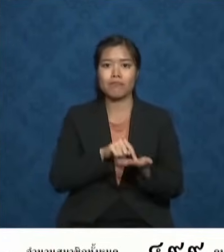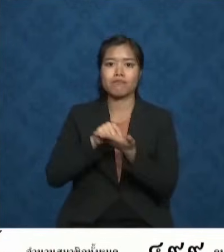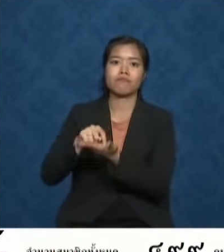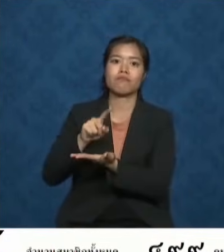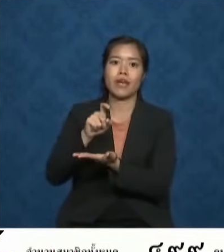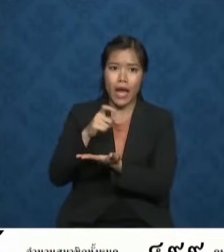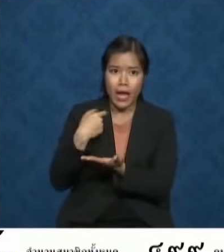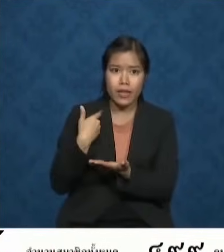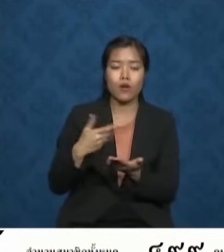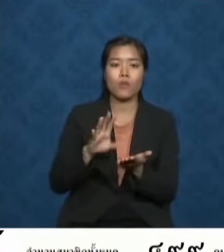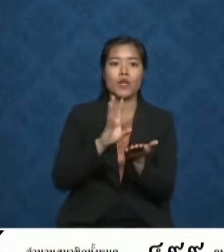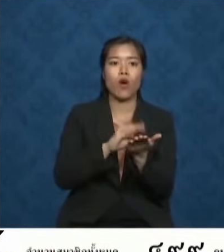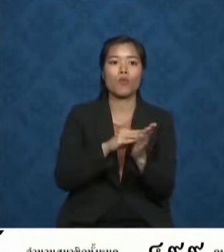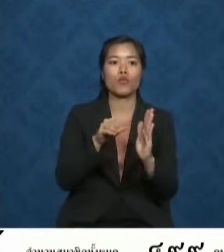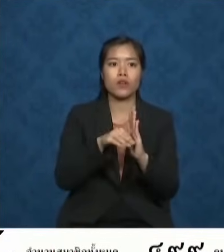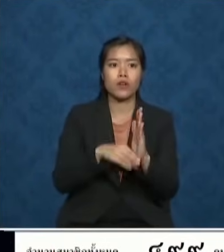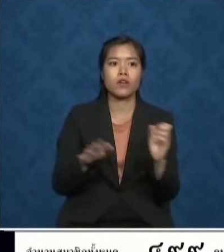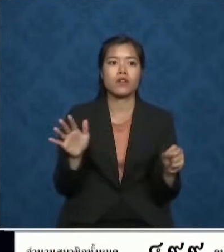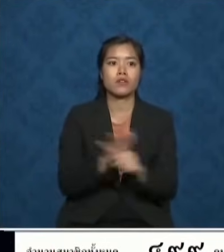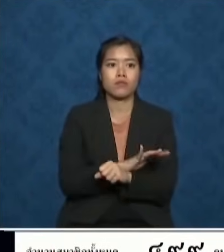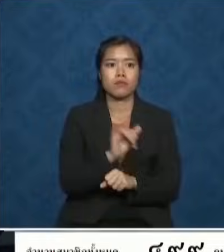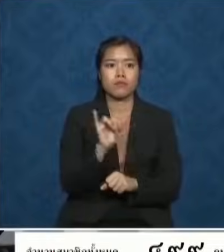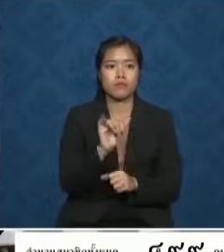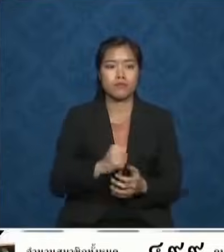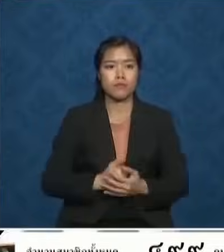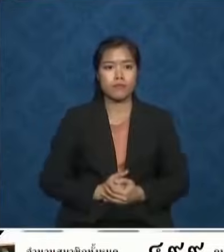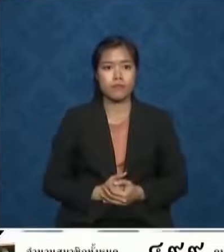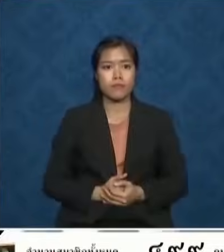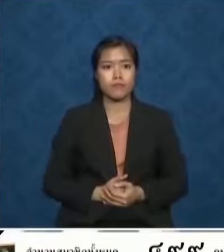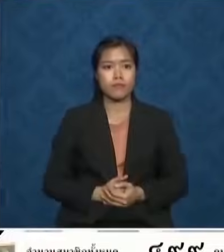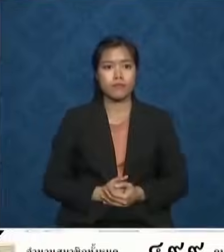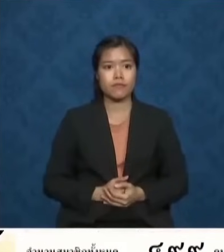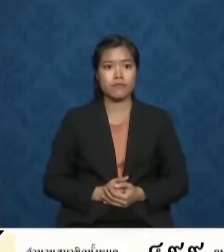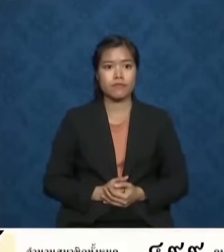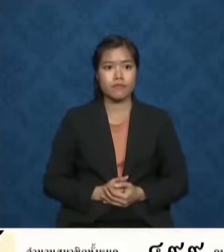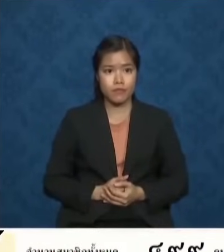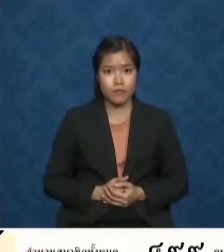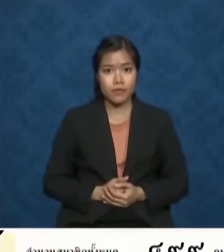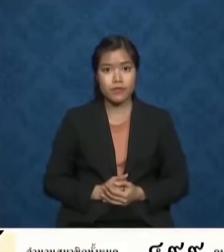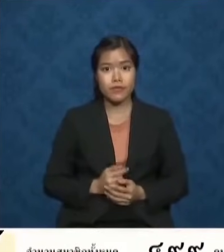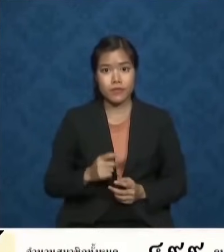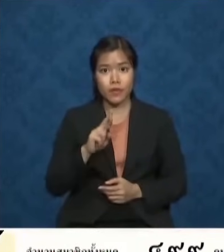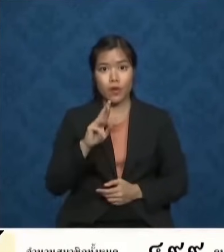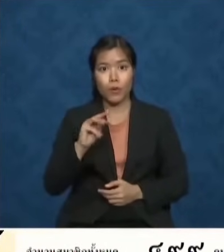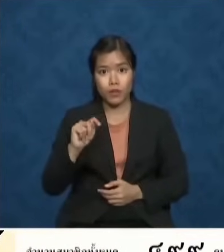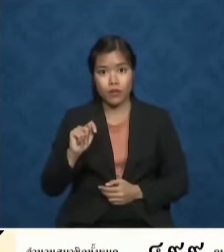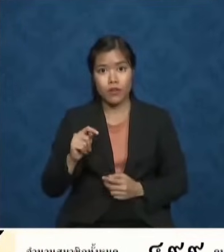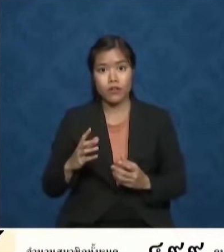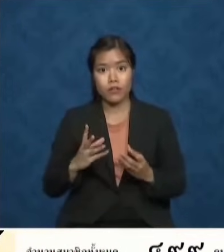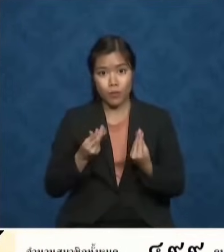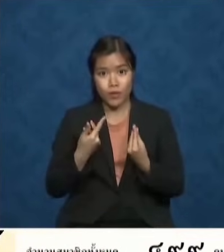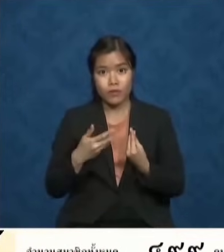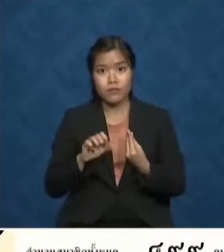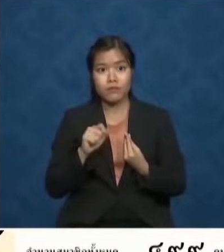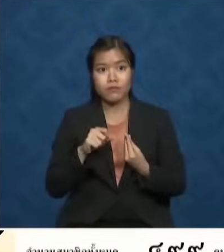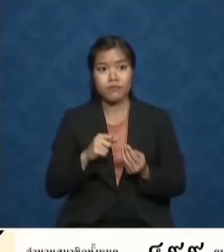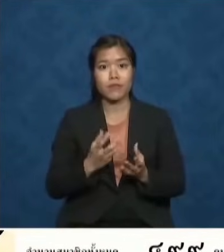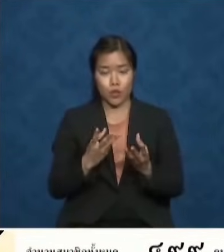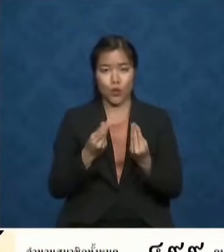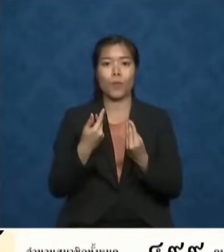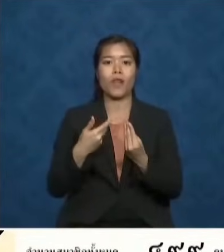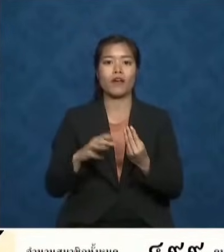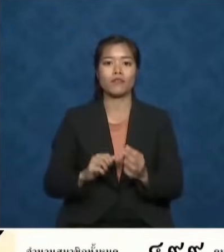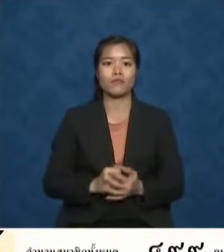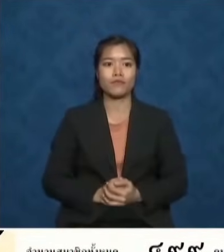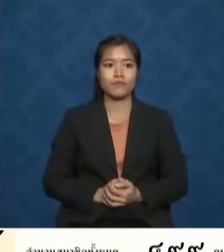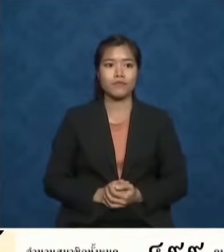ข้อมูลที่ยังไม่สมบูรณ์ครับ ครับท่านรัฐมนตรีครับจบแล้วใช่ไหมครับ ครับจบแล้วครับท่านประธานครับ ครับ